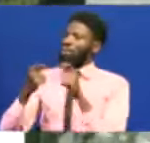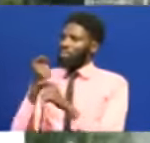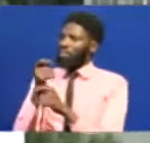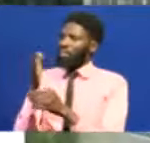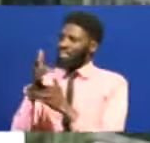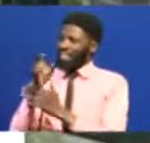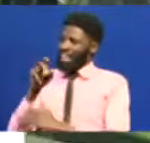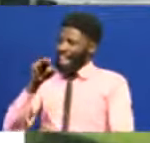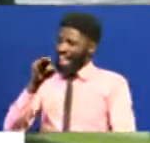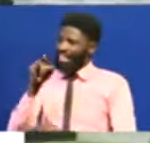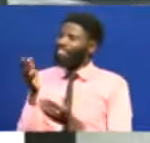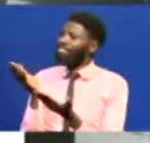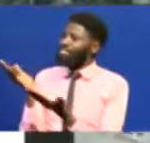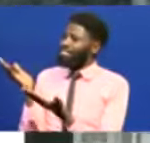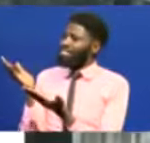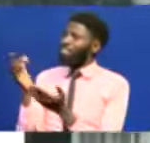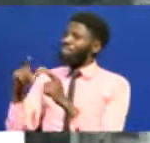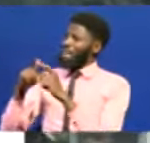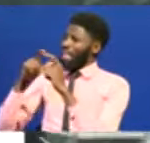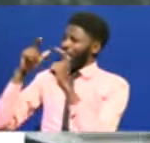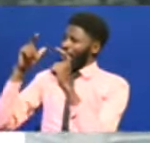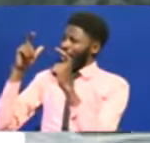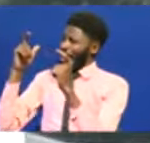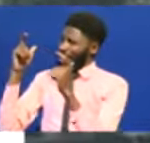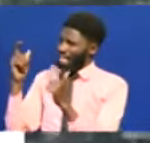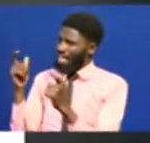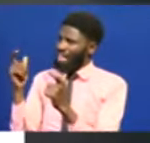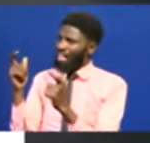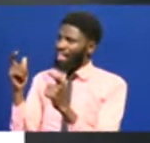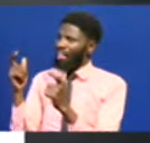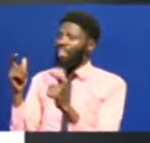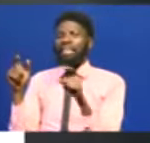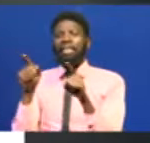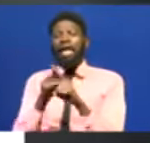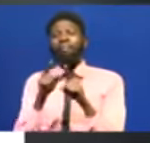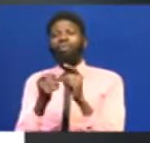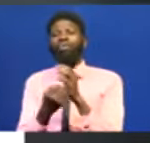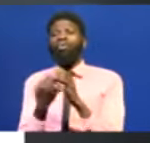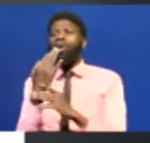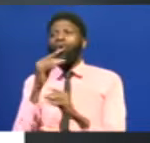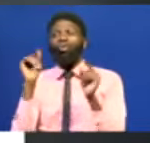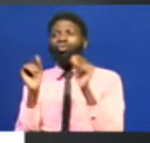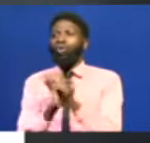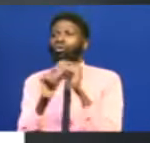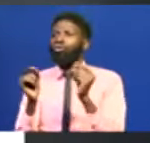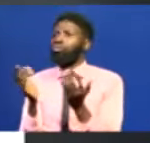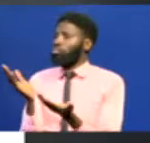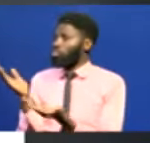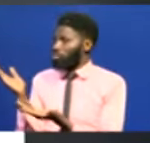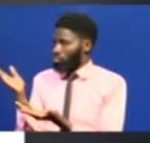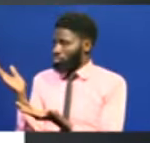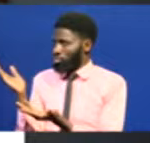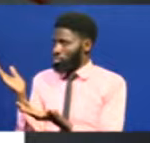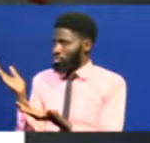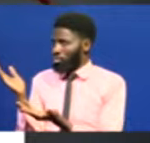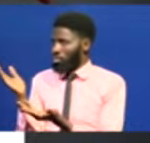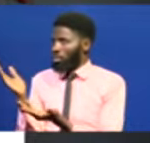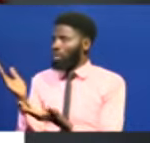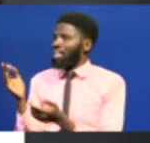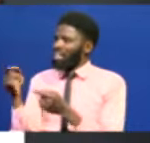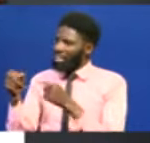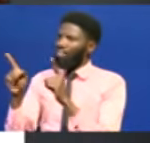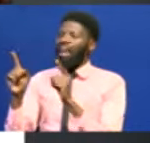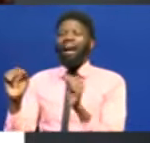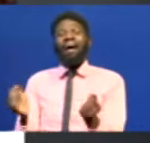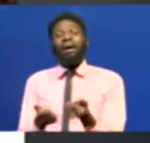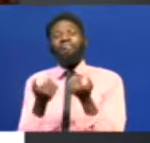ukubwa mkubwa na mzunguko mfupi wa ukuaji, Shuyi Red One, ilikuzwa kwa